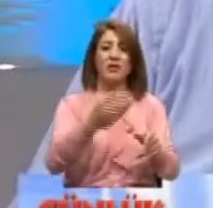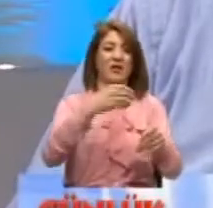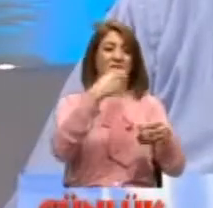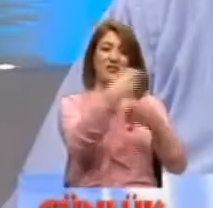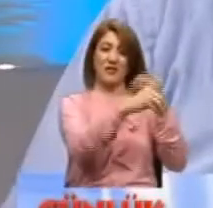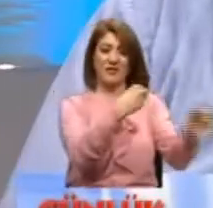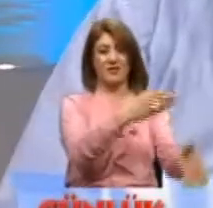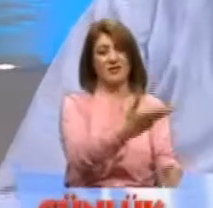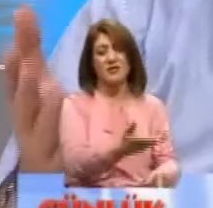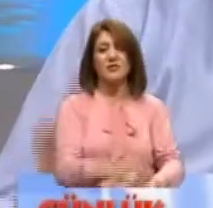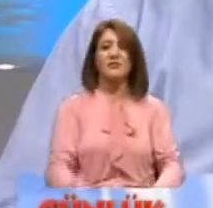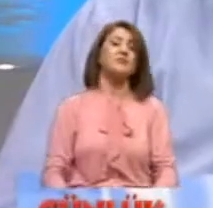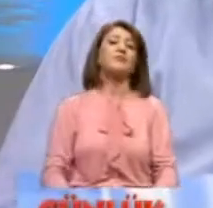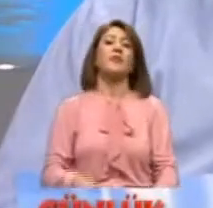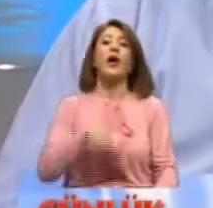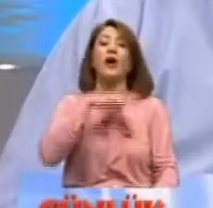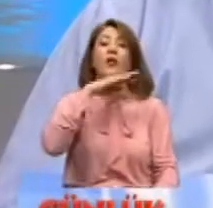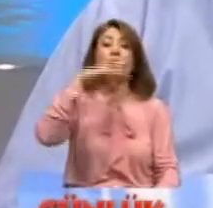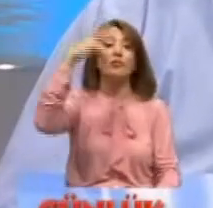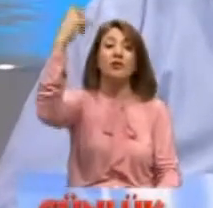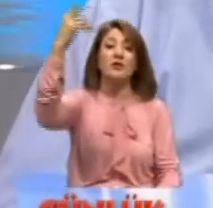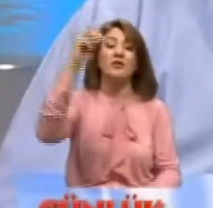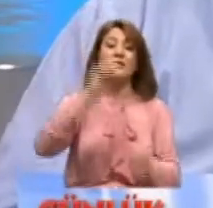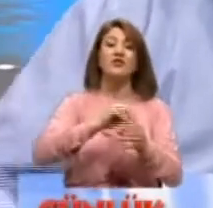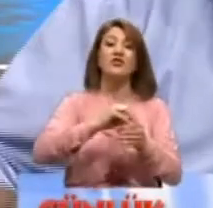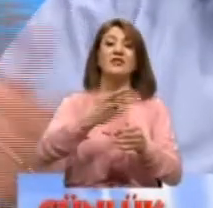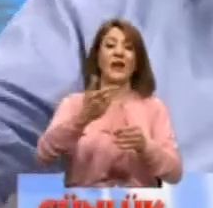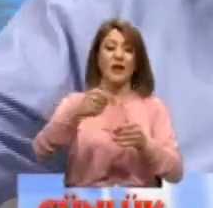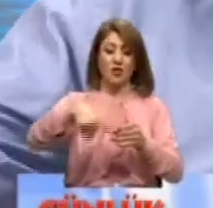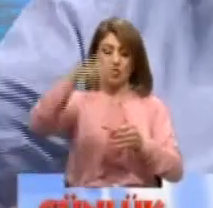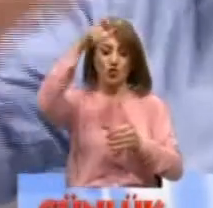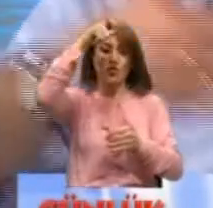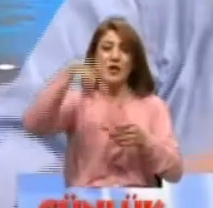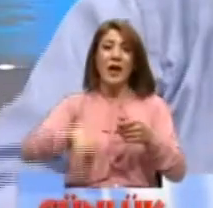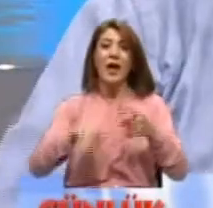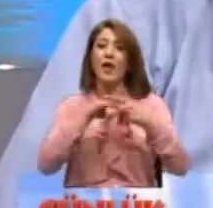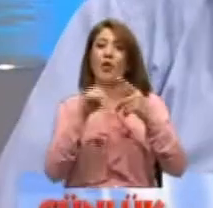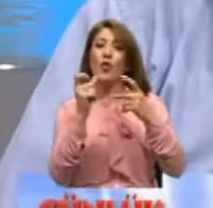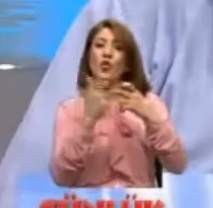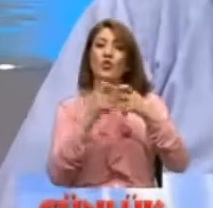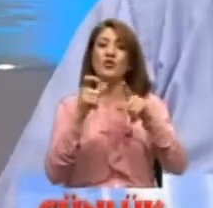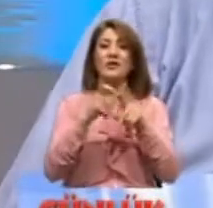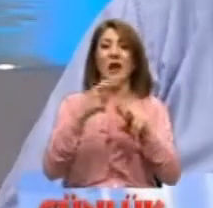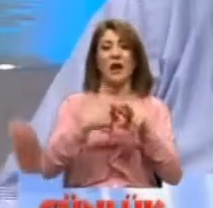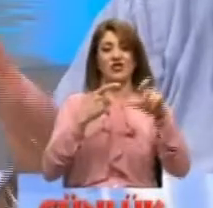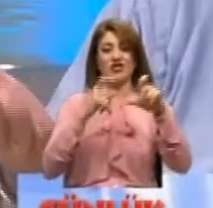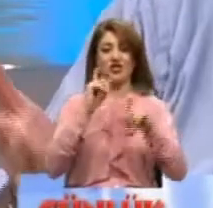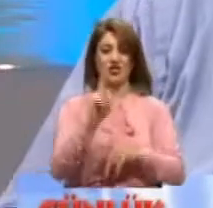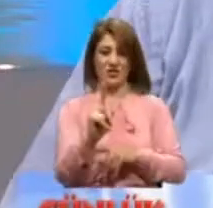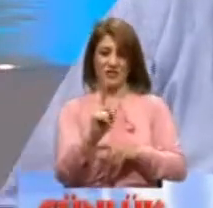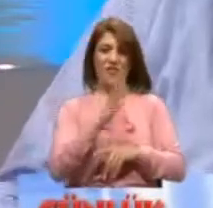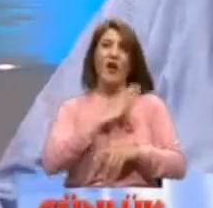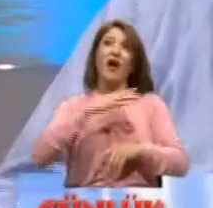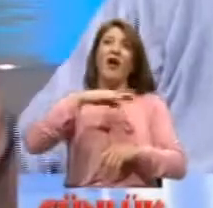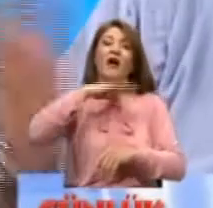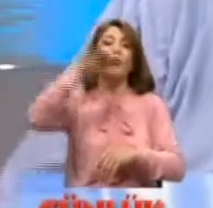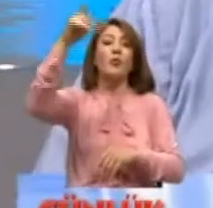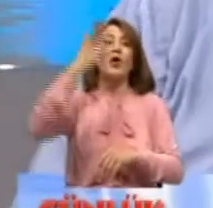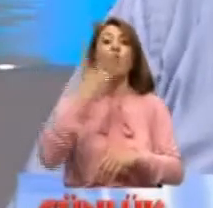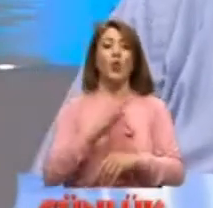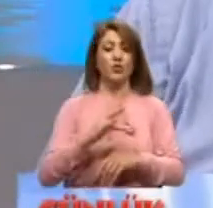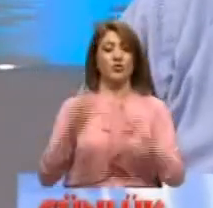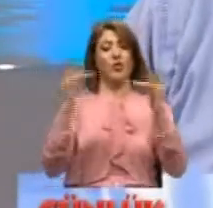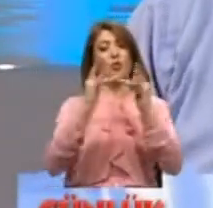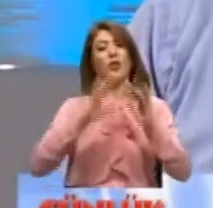olarak satacak. Şeyde de, yurt dışında da hurdacı sistemi yok bizdeki gibi. Yani hurdacı dolaşır toplar ya. Evet. O gelir, bunlar da olmadığı için topluca